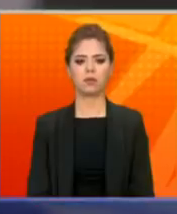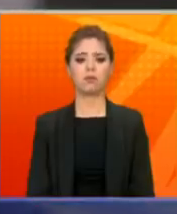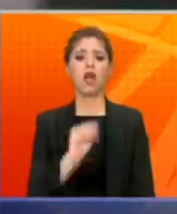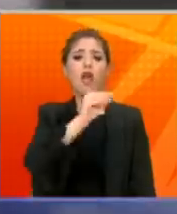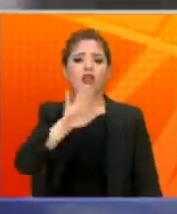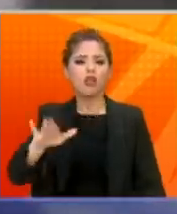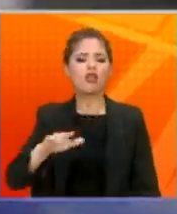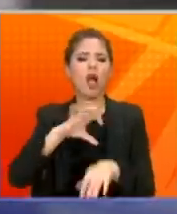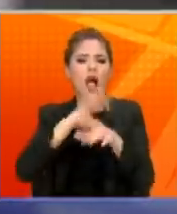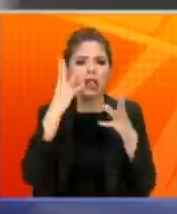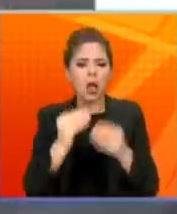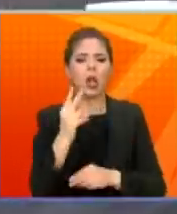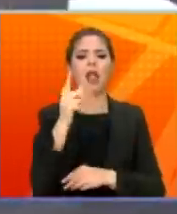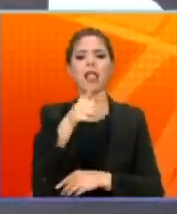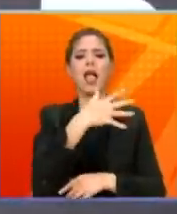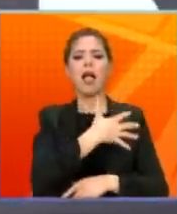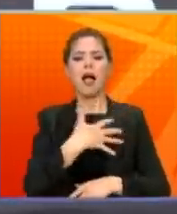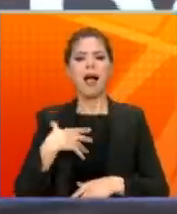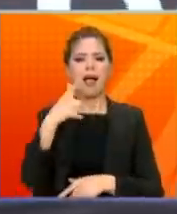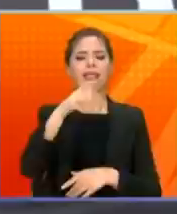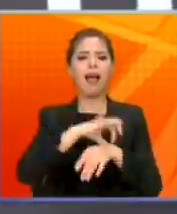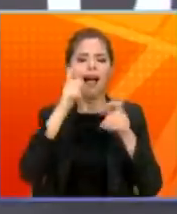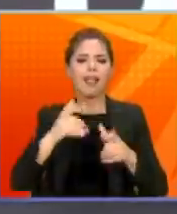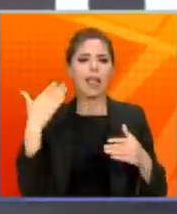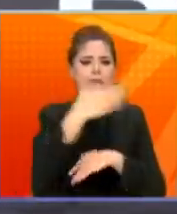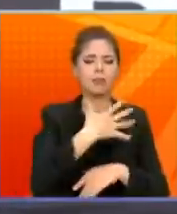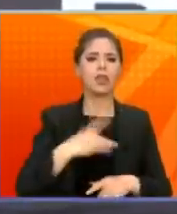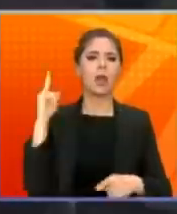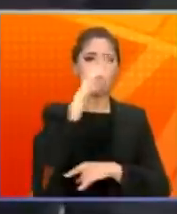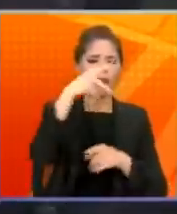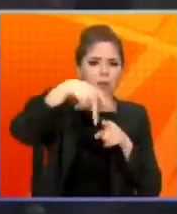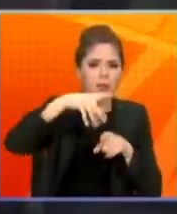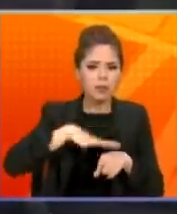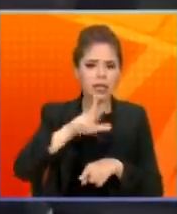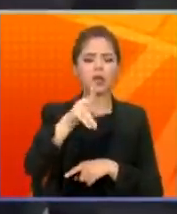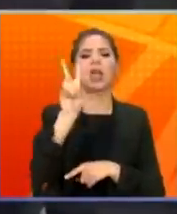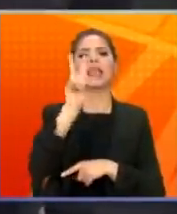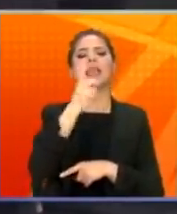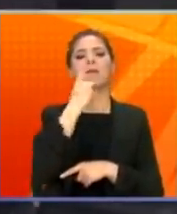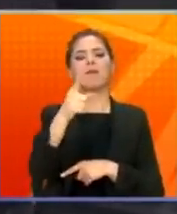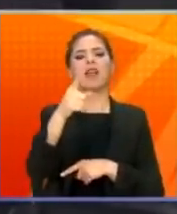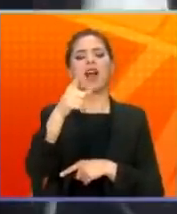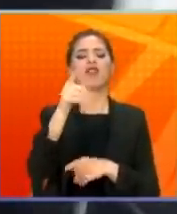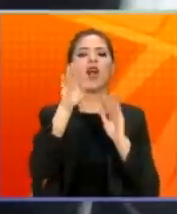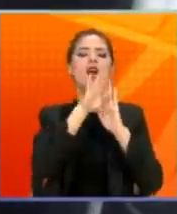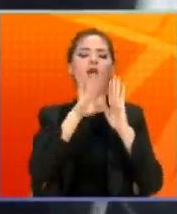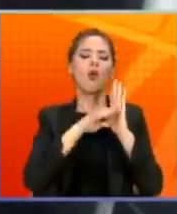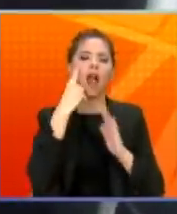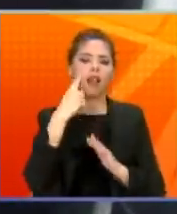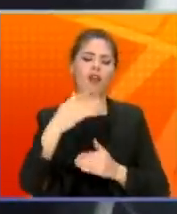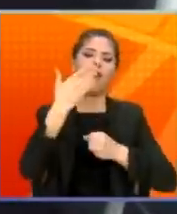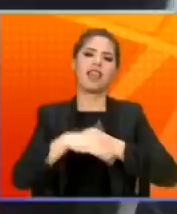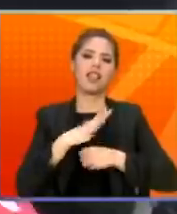çocukları hasta olan iki aile de hastaneye gitmek için metrobüse binecekler de ki 20 yaş kısıtlamasına takıldılar